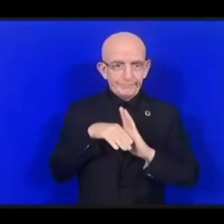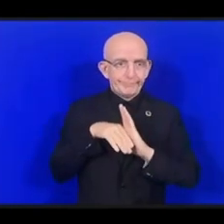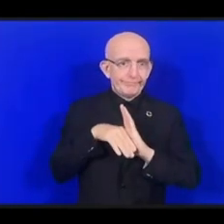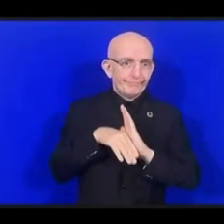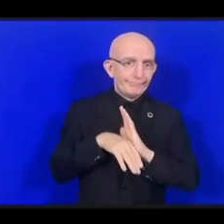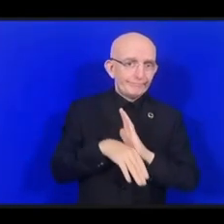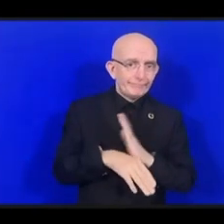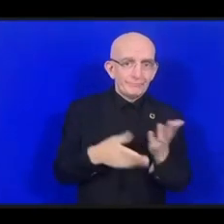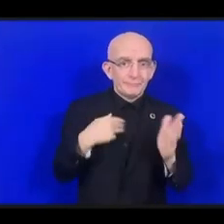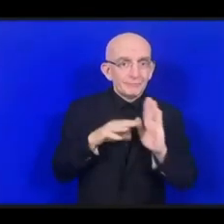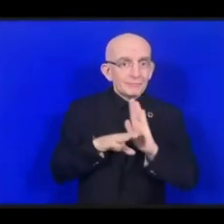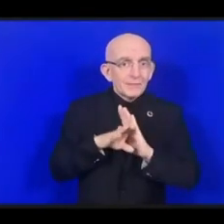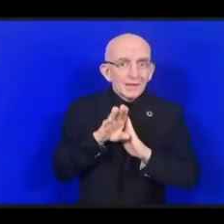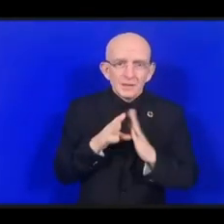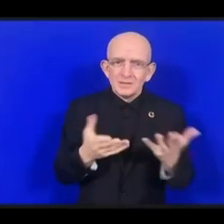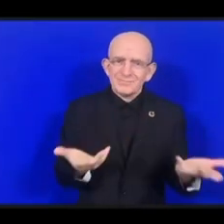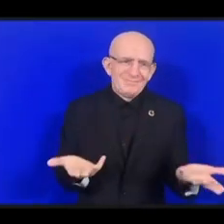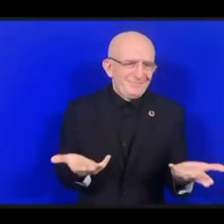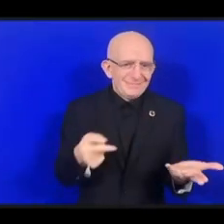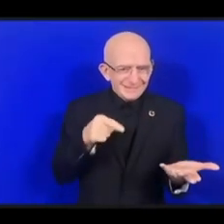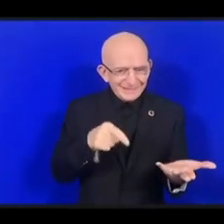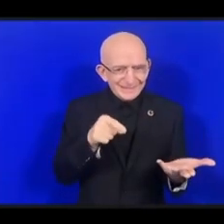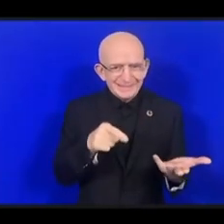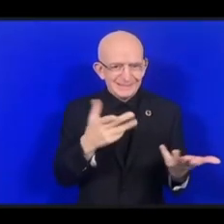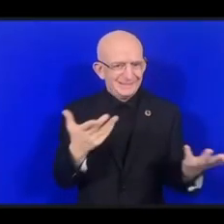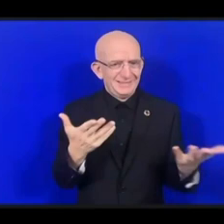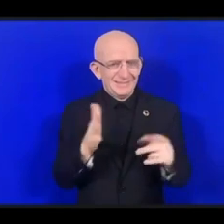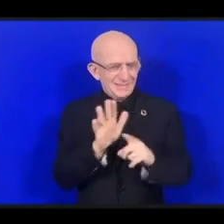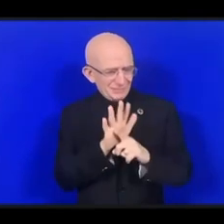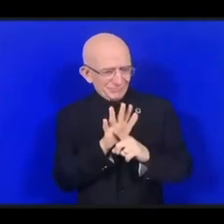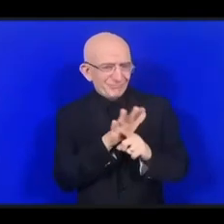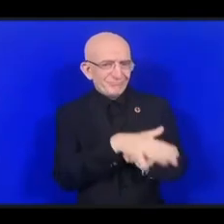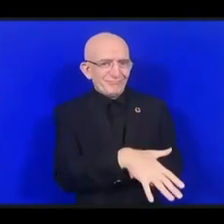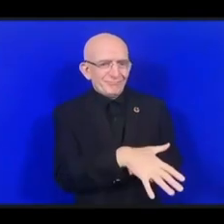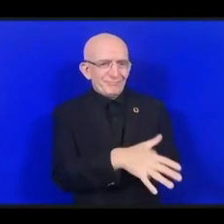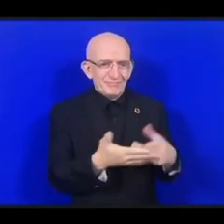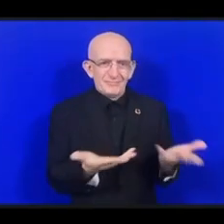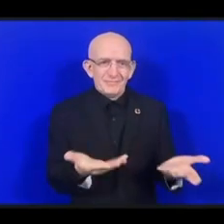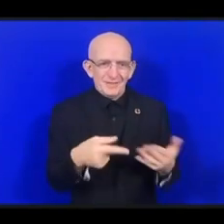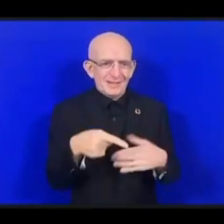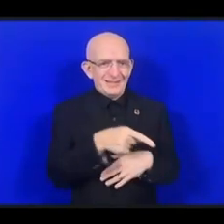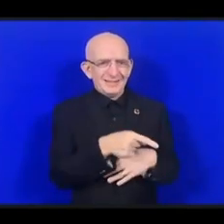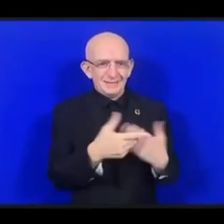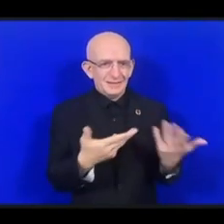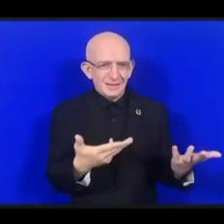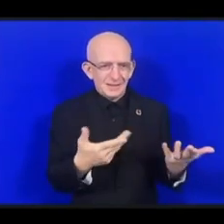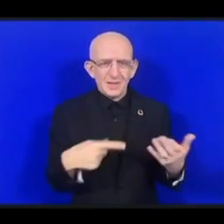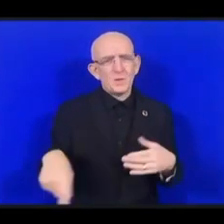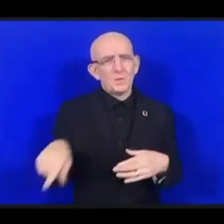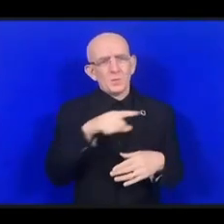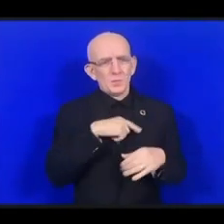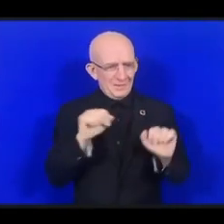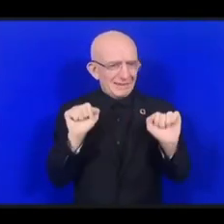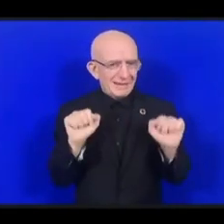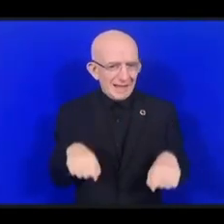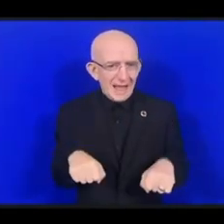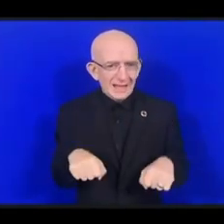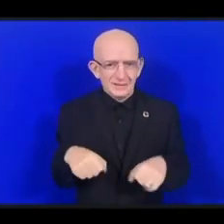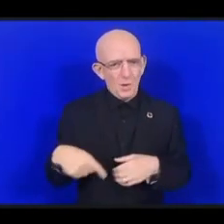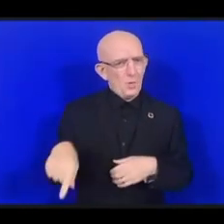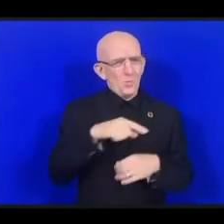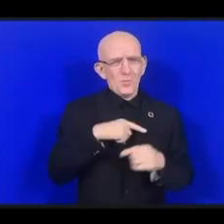tant que secteur nous pouvons et devons faire quelque chose à ce